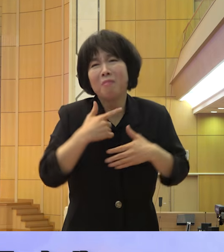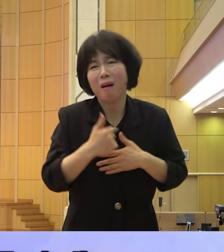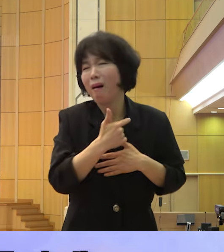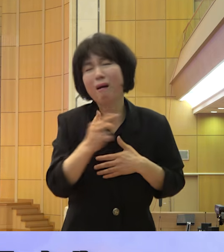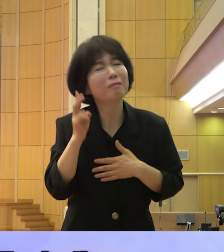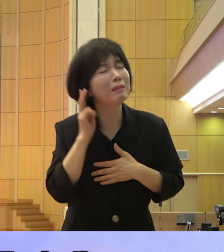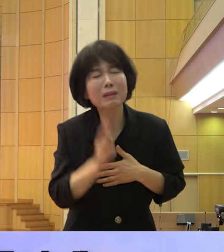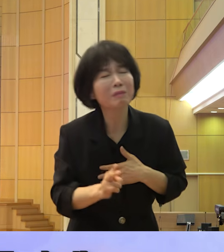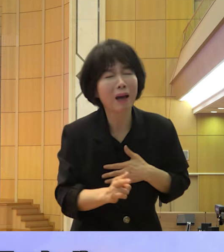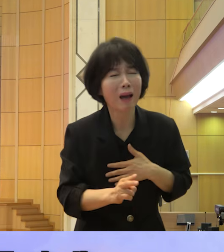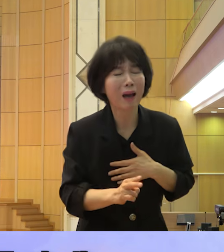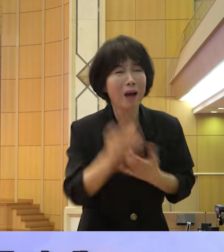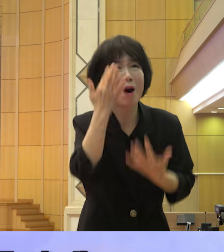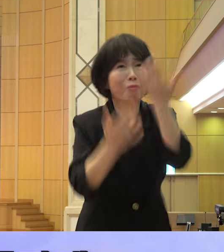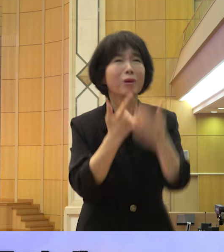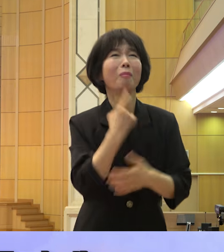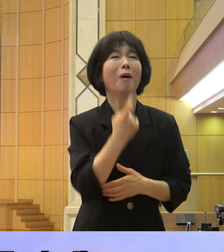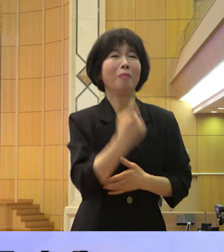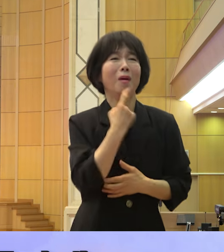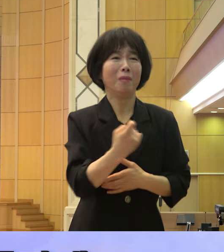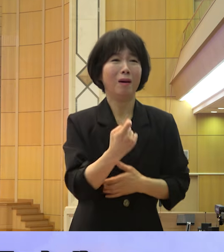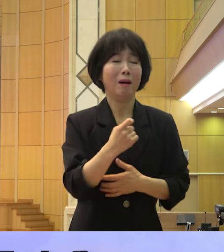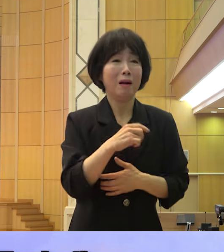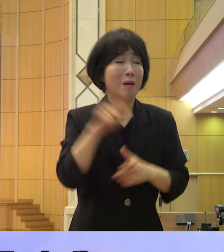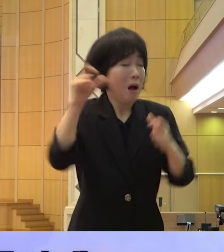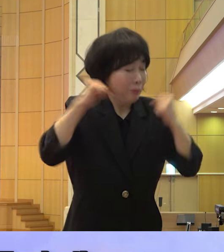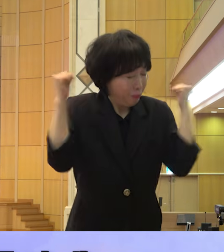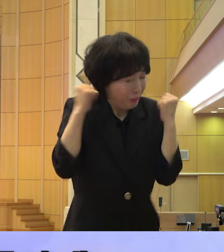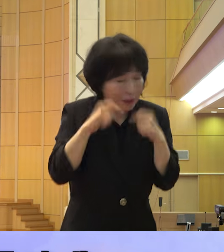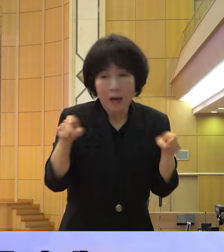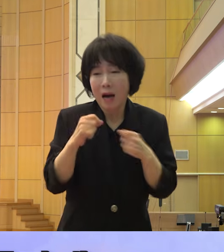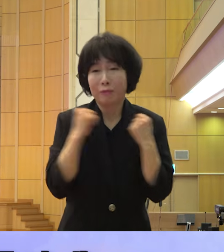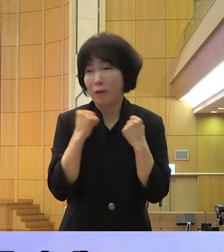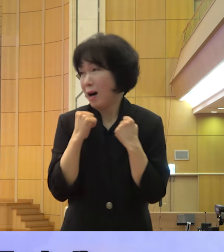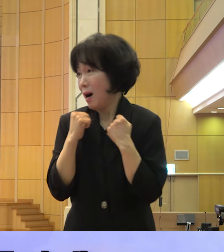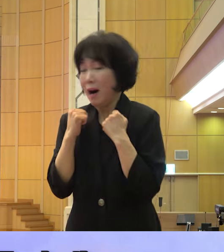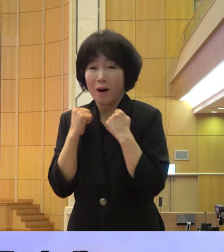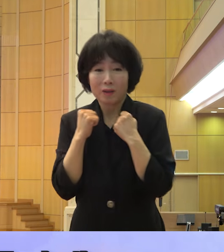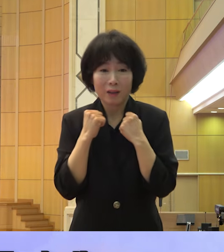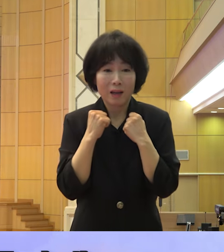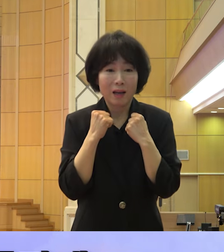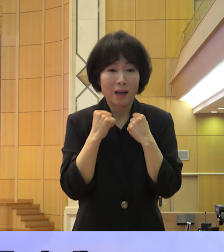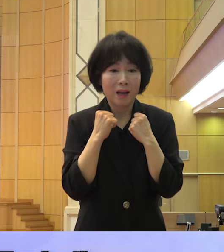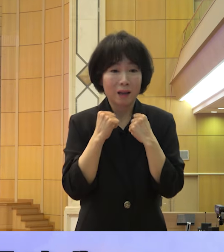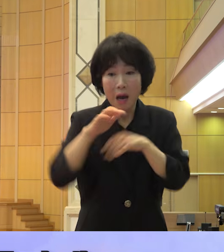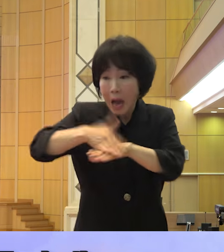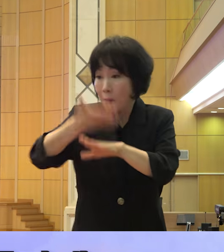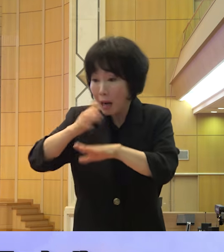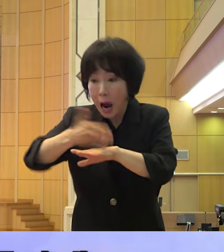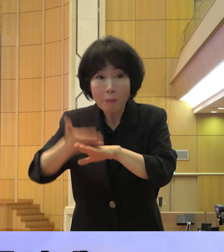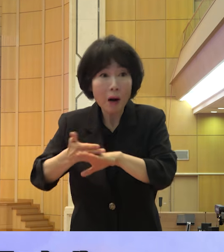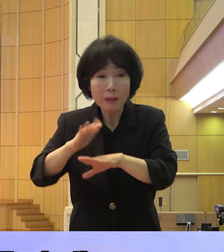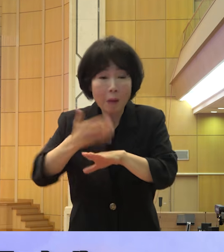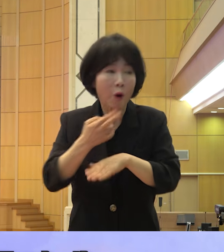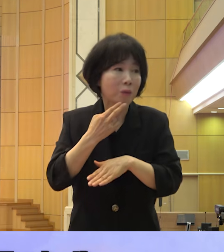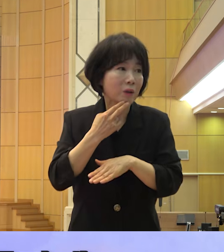말이에요. 그냥 겨울에 추운데 신문을 갖다가 오면은 그냥 맨발로 갔다 오니까 발이 다 얼어가지고